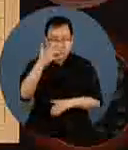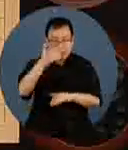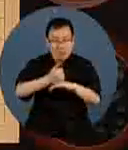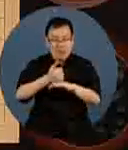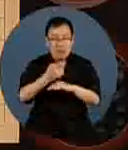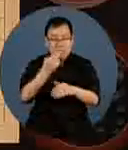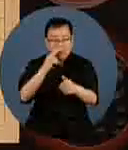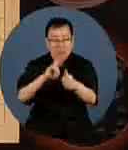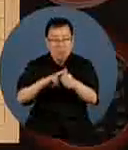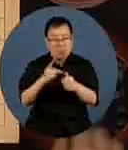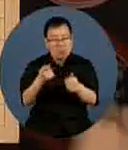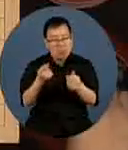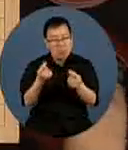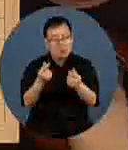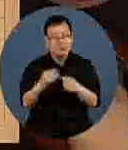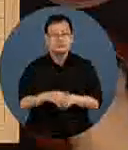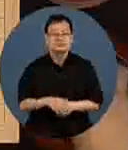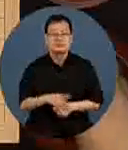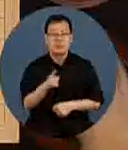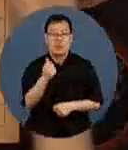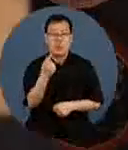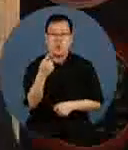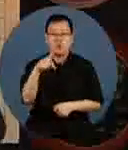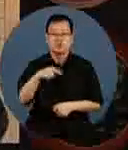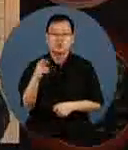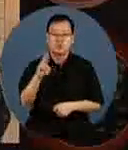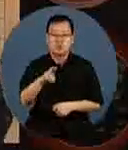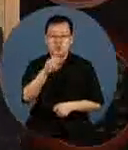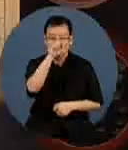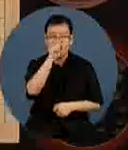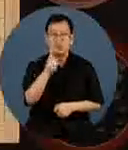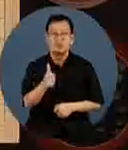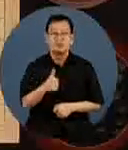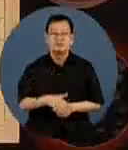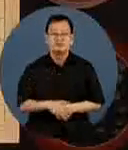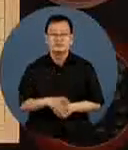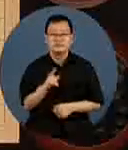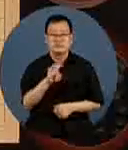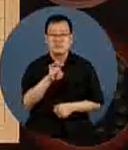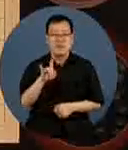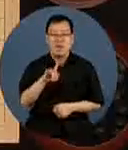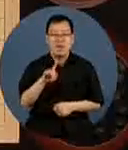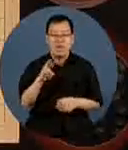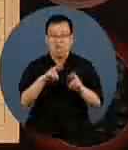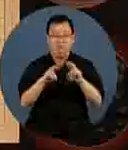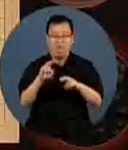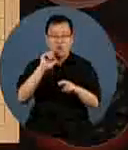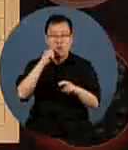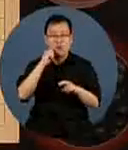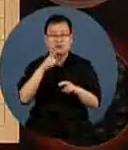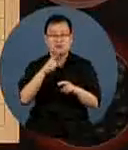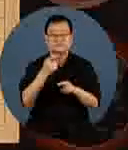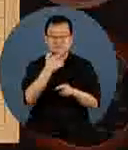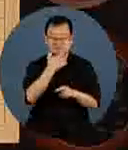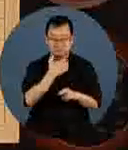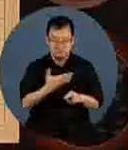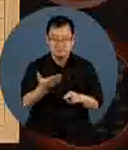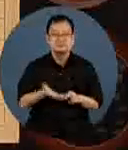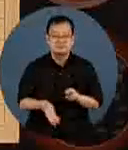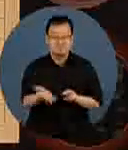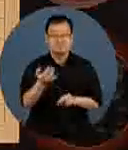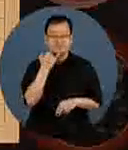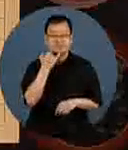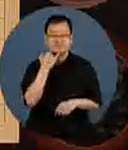자, 호구가 좋은 수예요. 젖혔다가는 패가 납니다. 그 패는 못합니다. 양보를 해서 살아가야 됩니다.